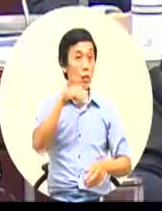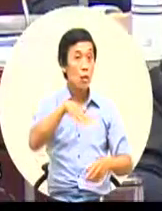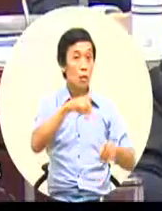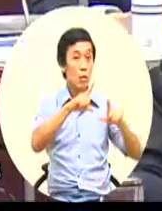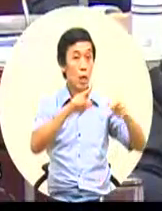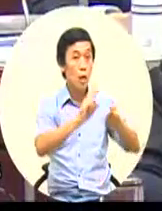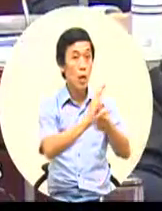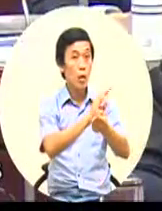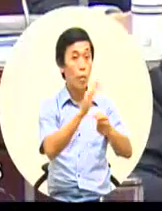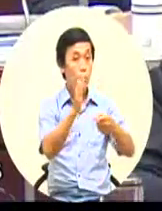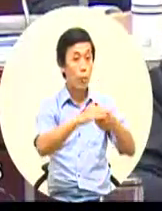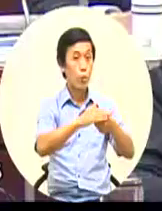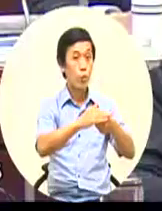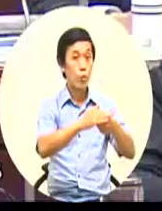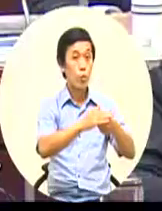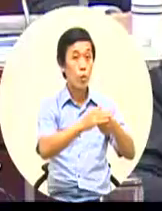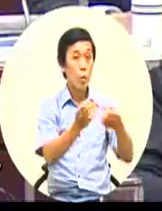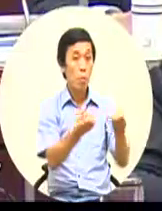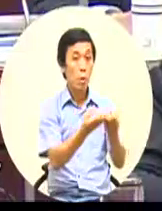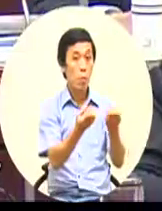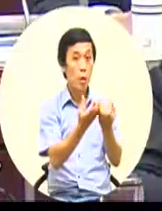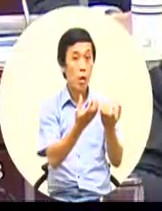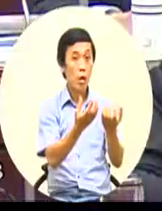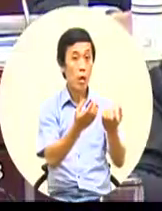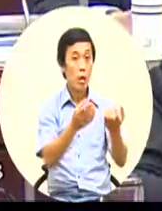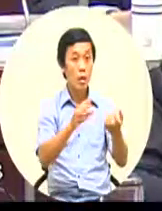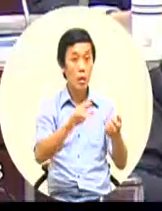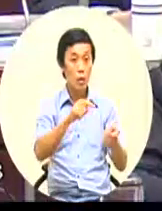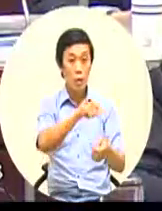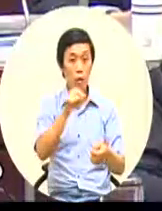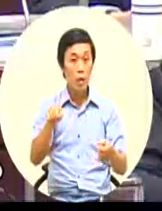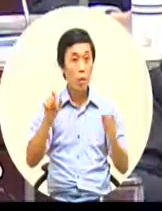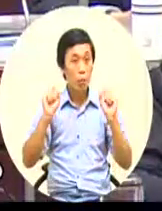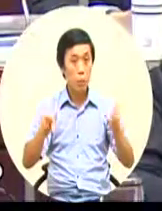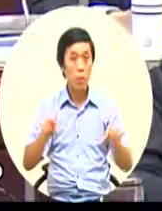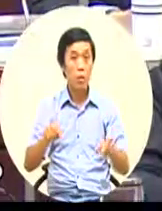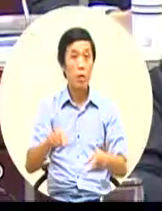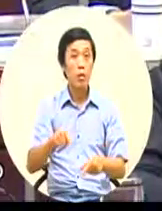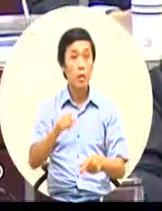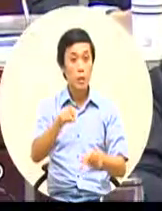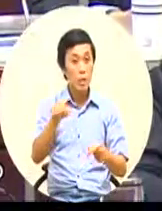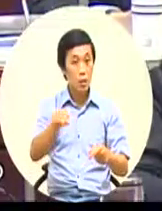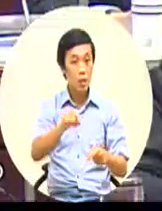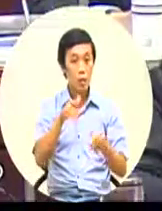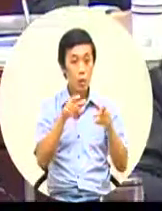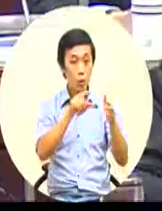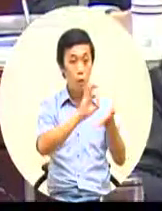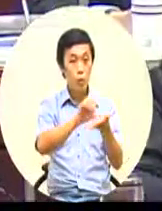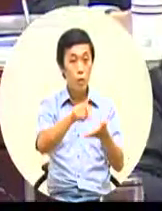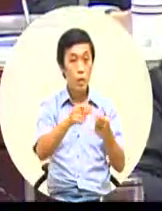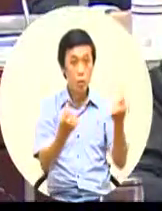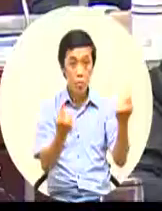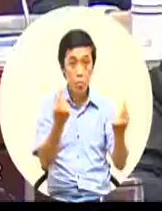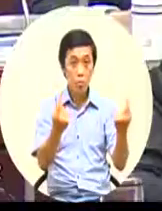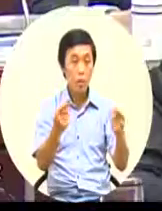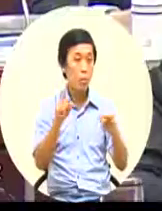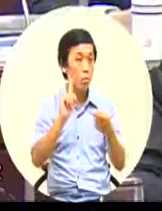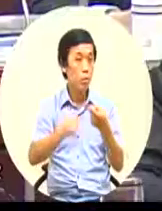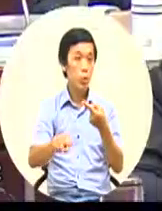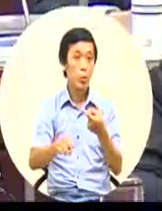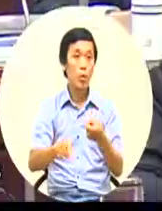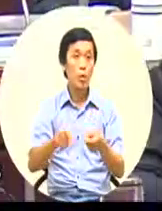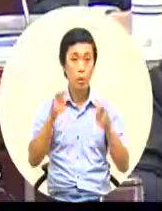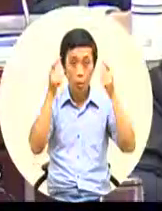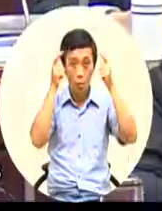案完全性质无共款，这款的类比是不正确的，吼，就讲高雄